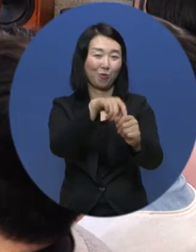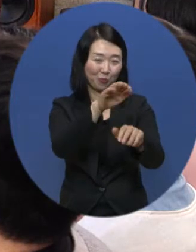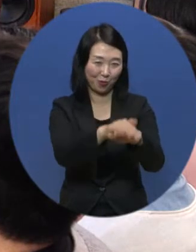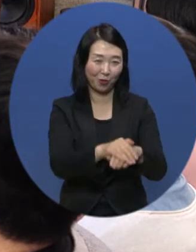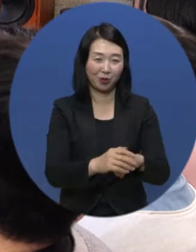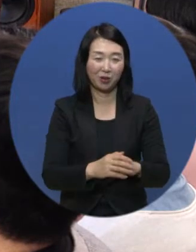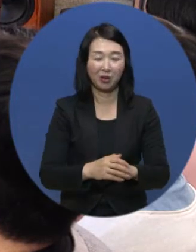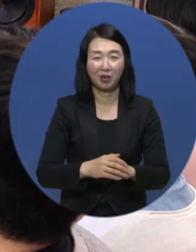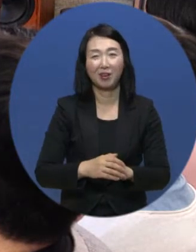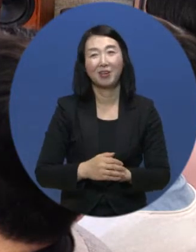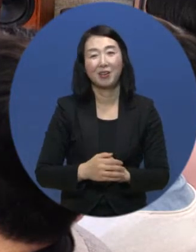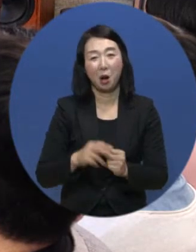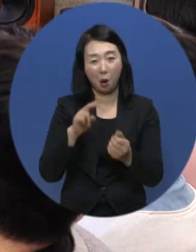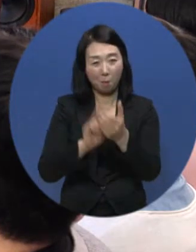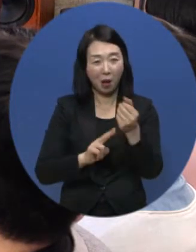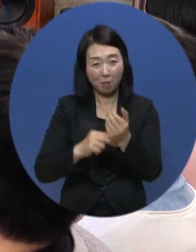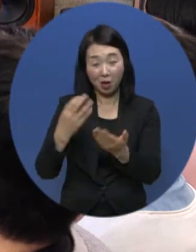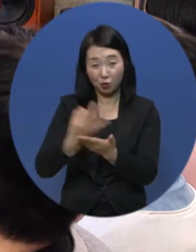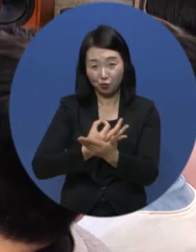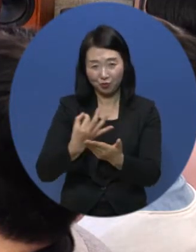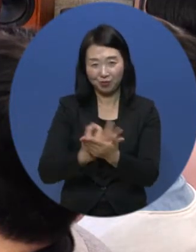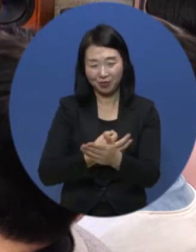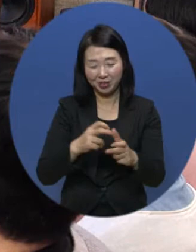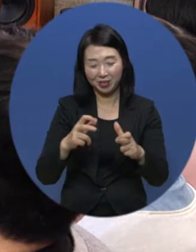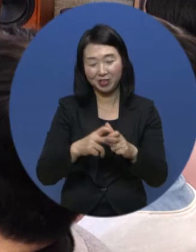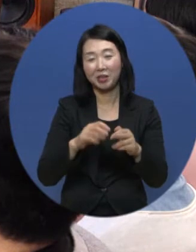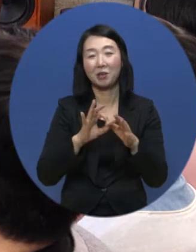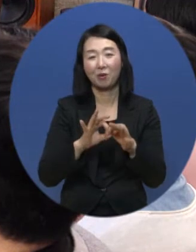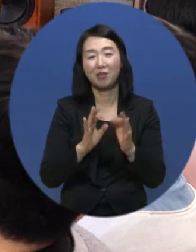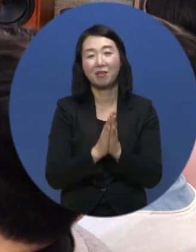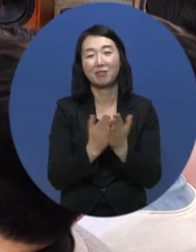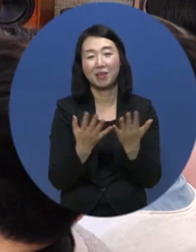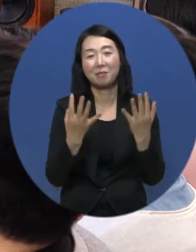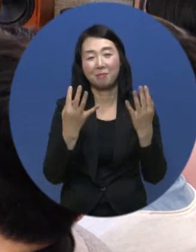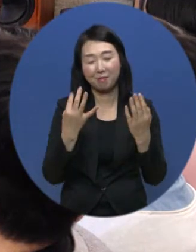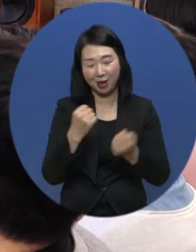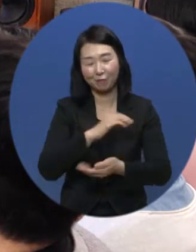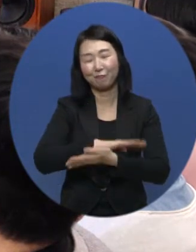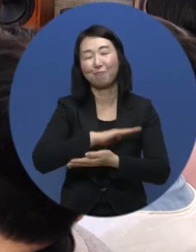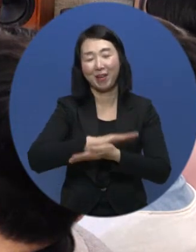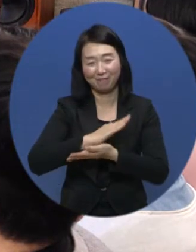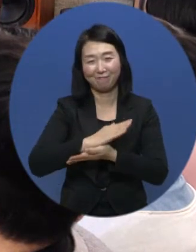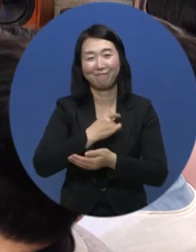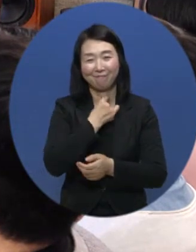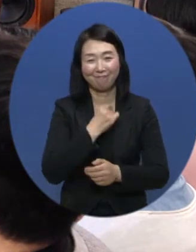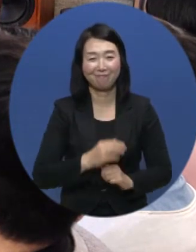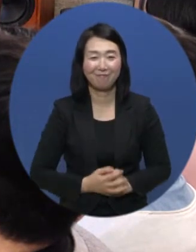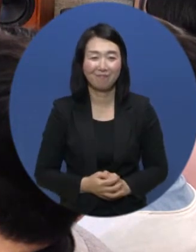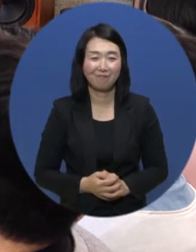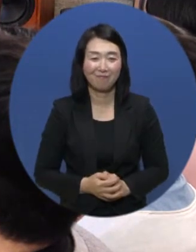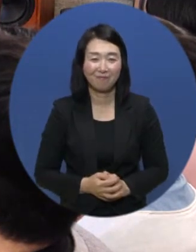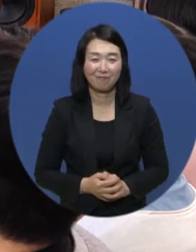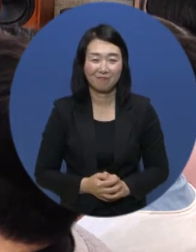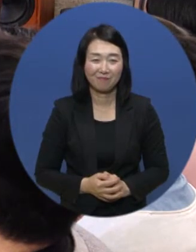수익으로 장애 관련된 책들을 계속 출판하고자 마음 먹었습니다. 그리고 지난달